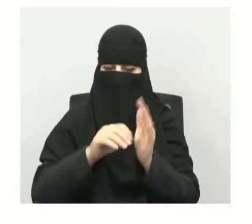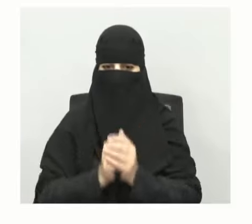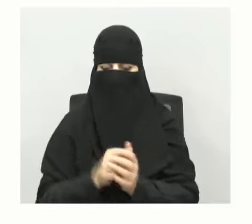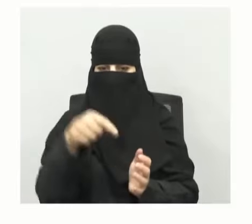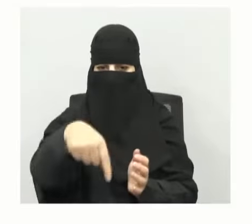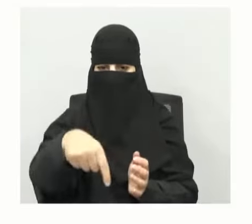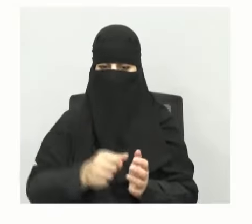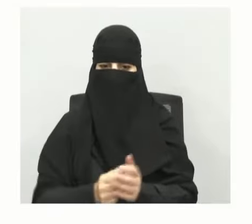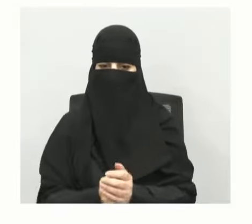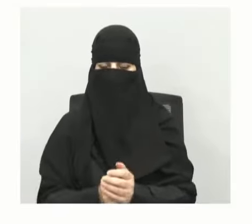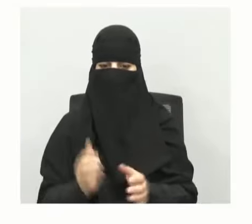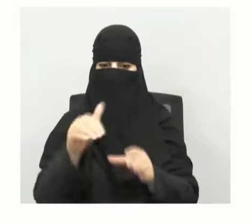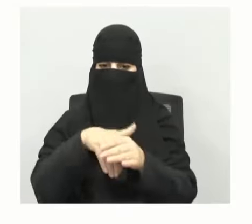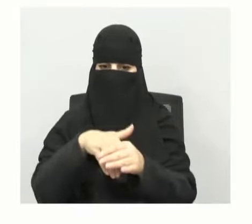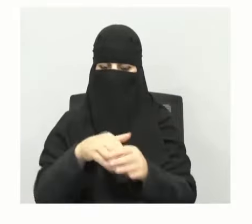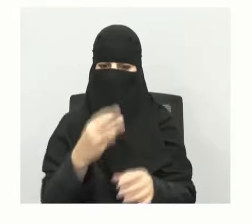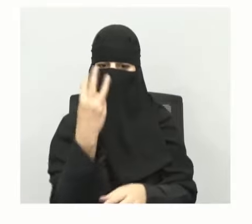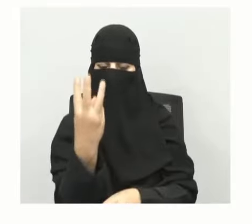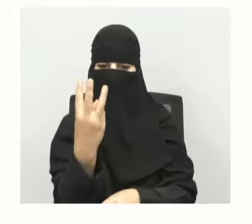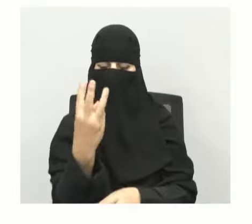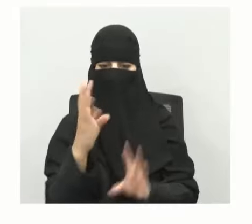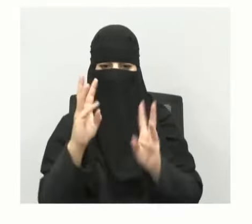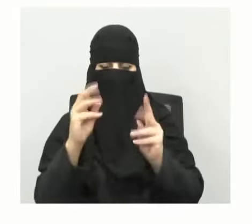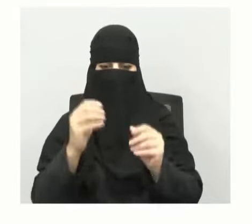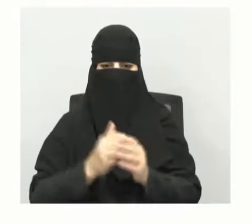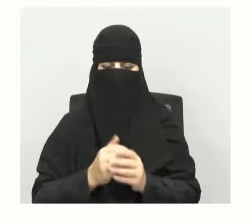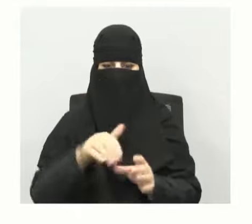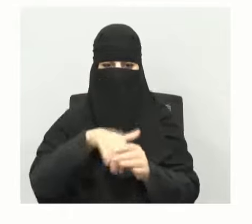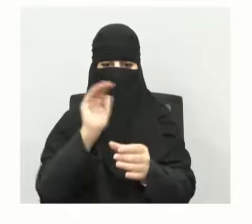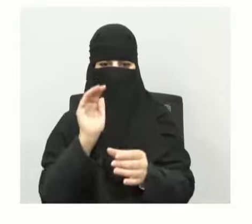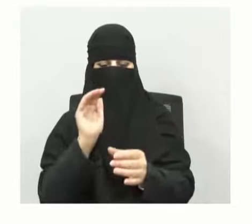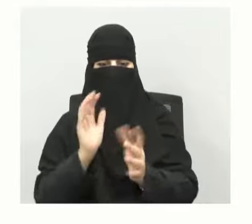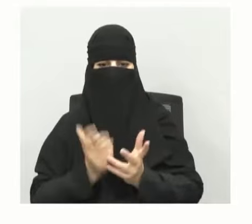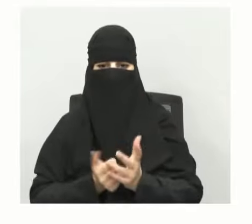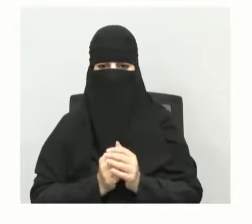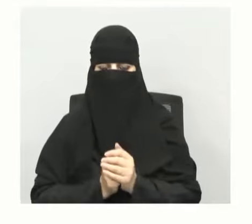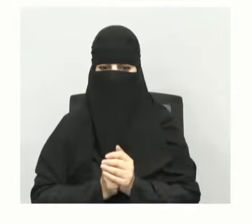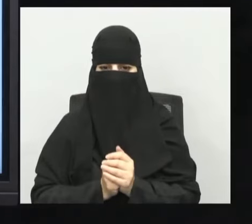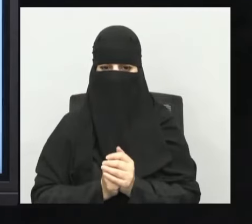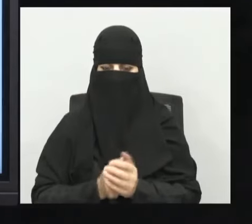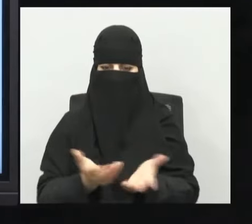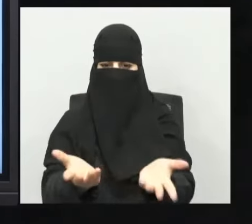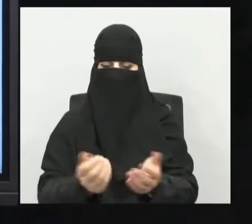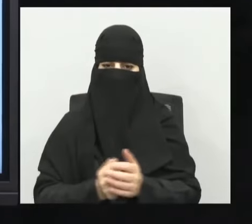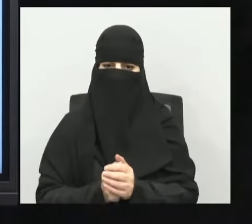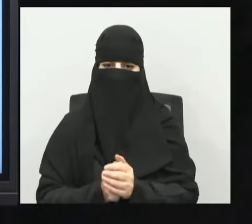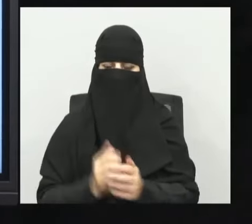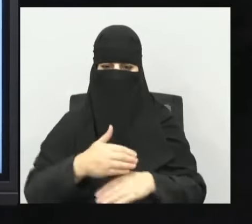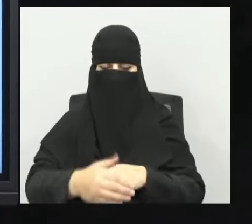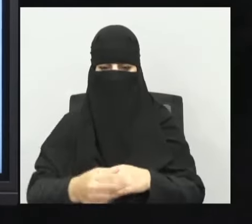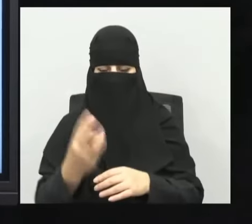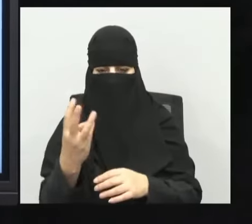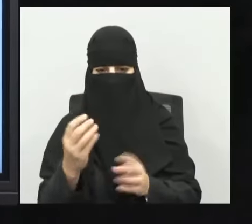الان المدخله هنا ثلاثه كم سيكون المخرجه بارك الله فيكم يلا تفضل يا ابطال معكم